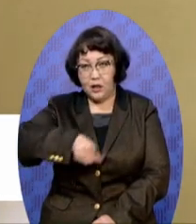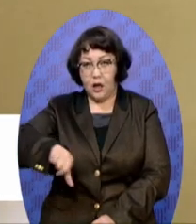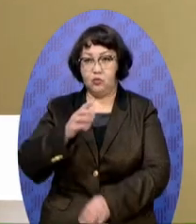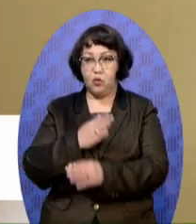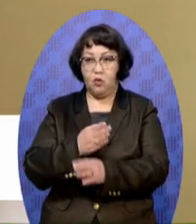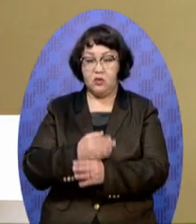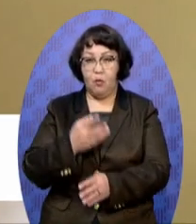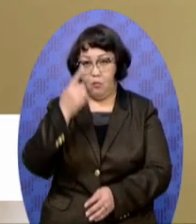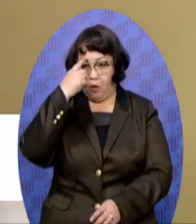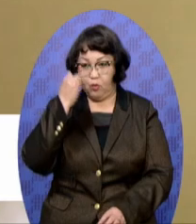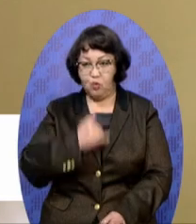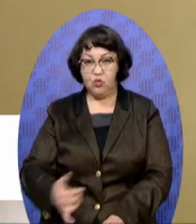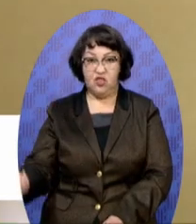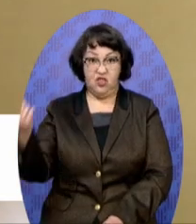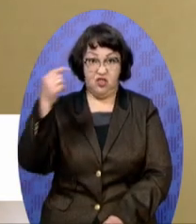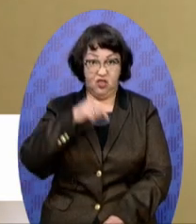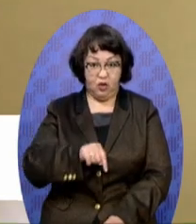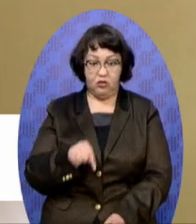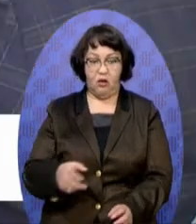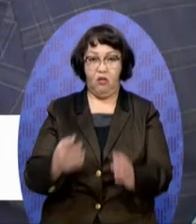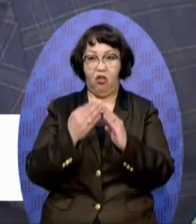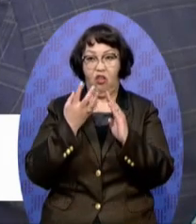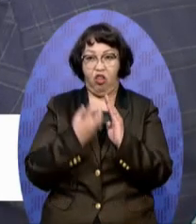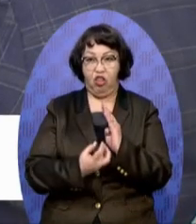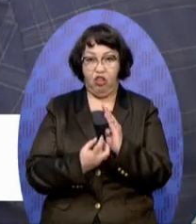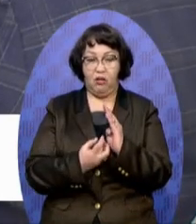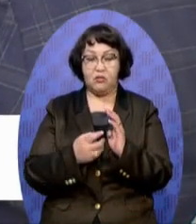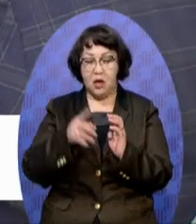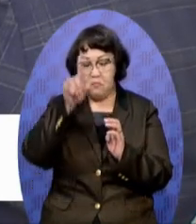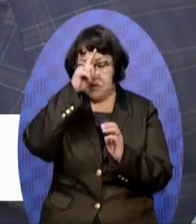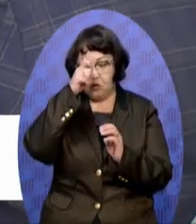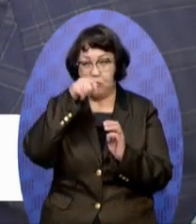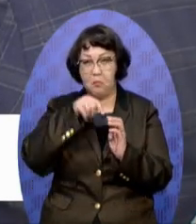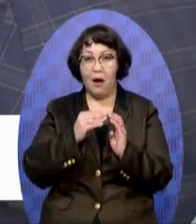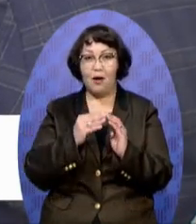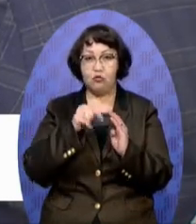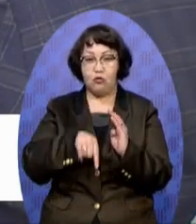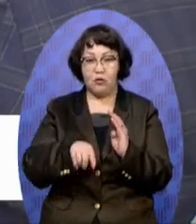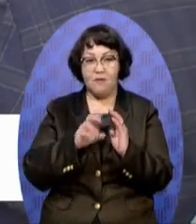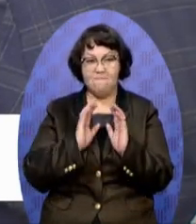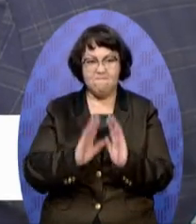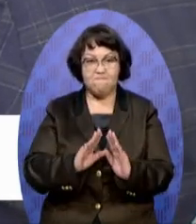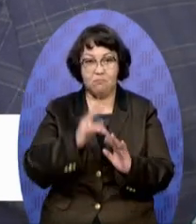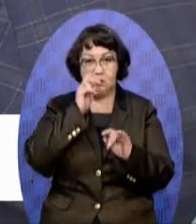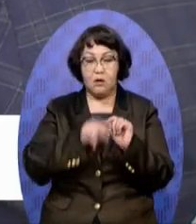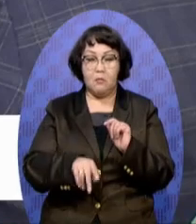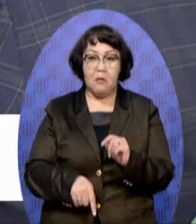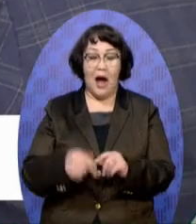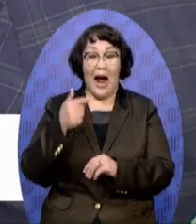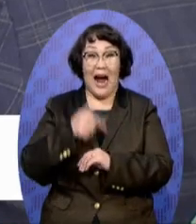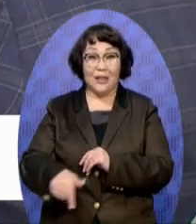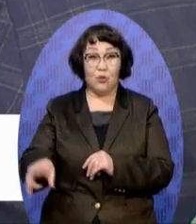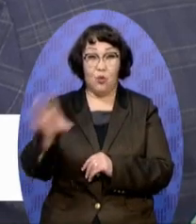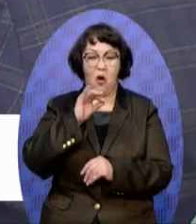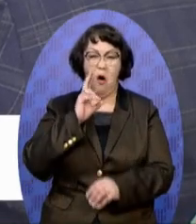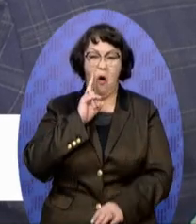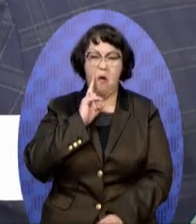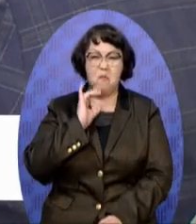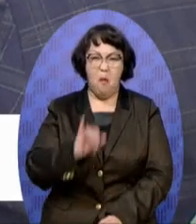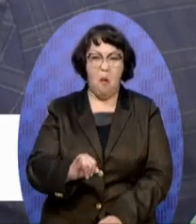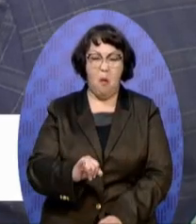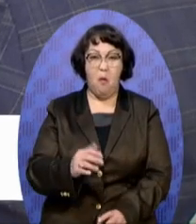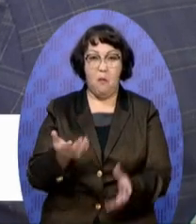хүмүүс тийм хүмүүс аа. Гадуур ер нь тусгаарлах байртай холбоотой одоо бас хоол муу байна, нөхцөл байдал